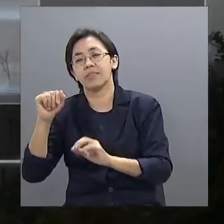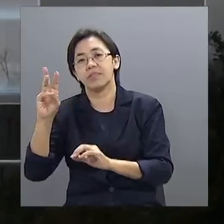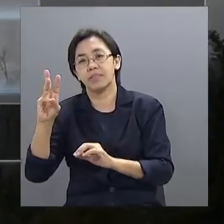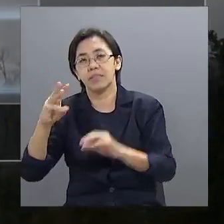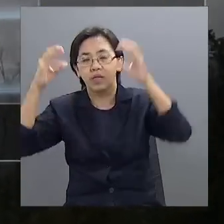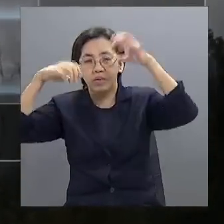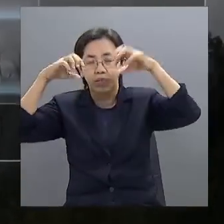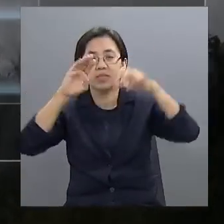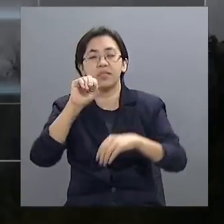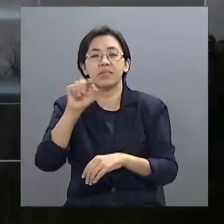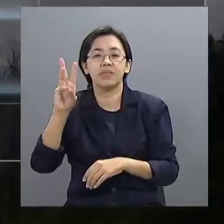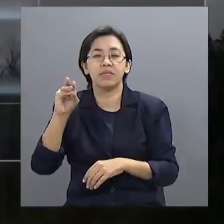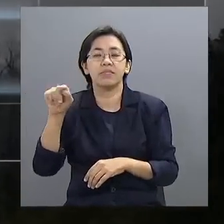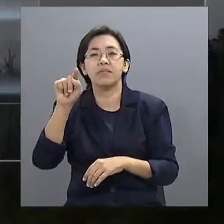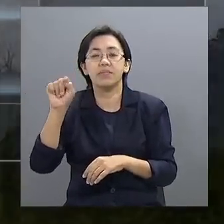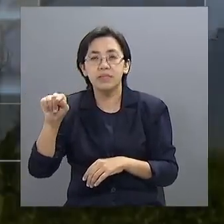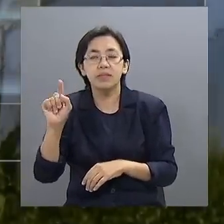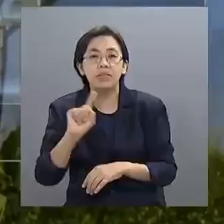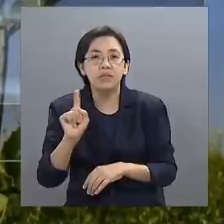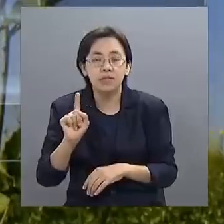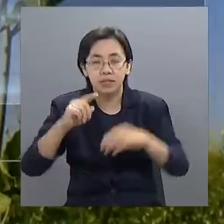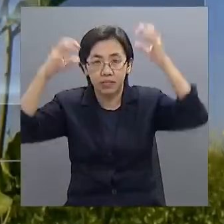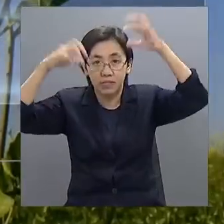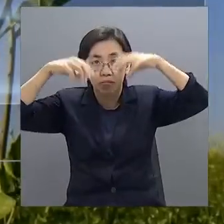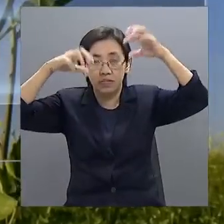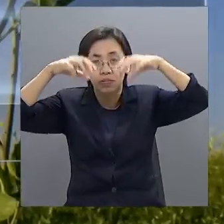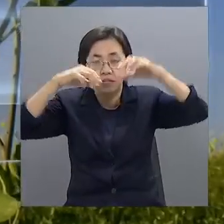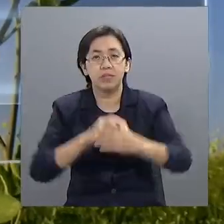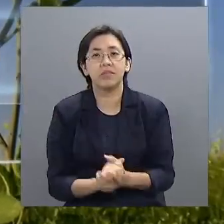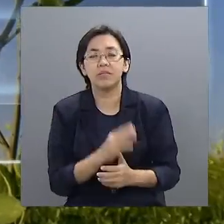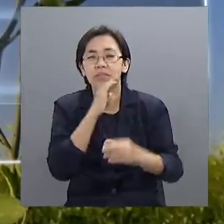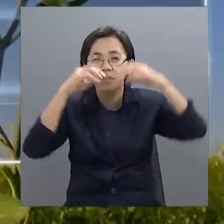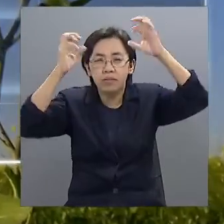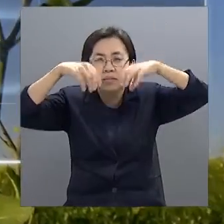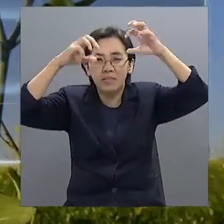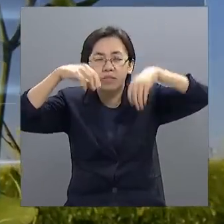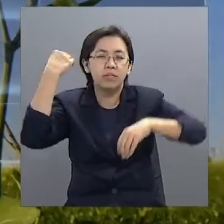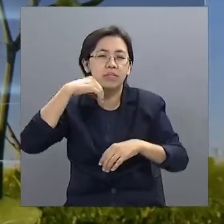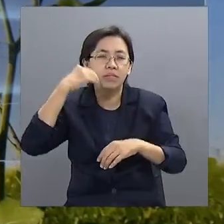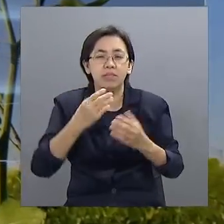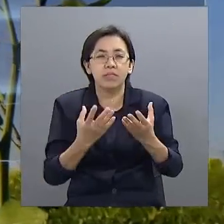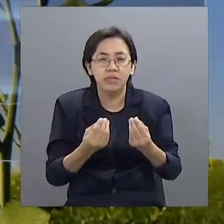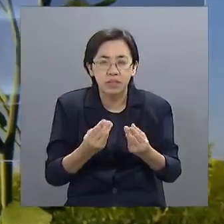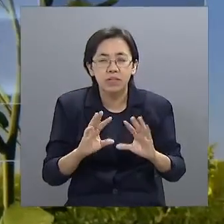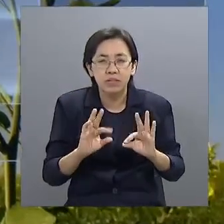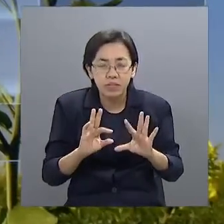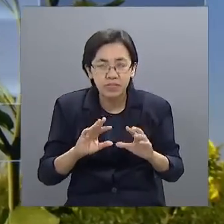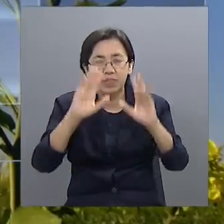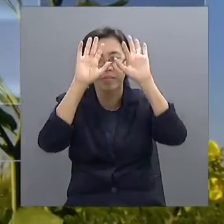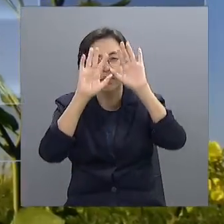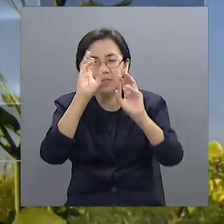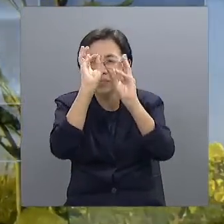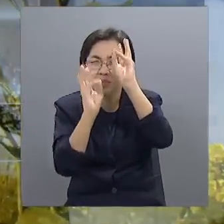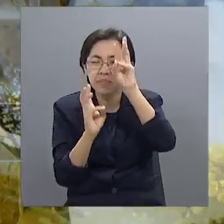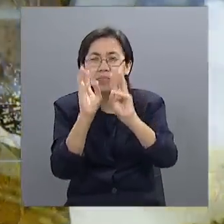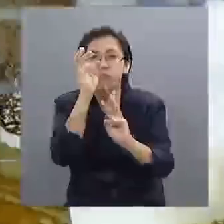40-60% ของพื้นที่กับมีฝนตกหนักบางแห่งสำหรับสภาวะฝนที่ตกติดต่อกันจะทำให้ดินและอากาศมีความชื้นสูงเกษตรกรควรระวังการระบาดของโ